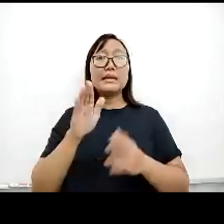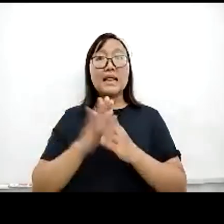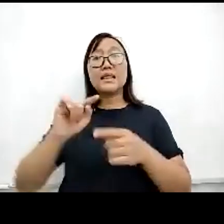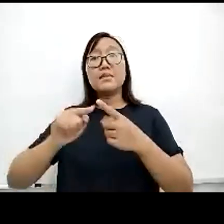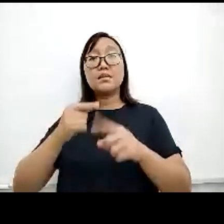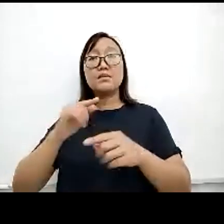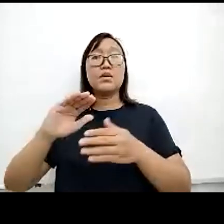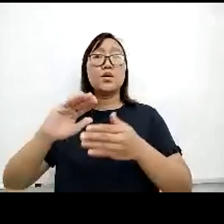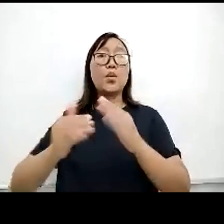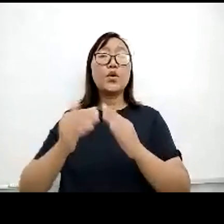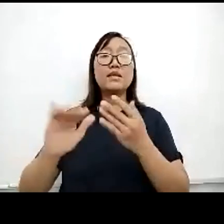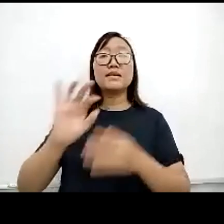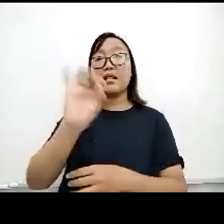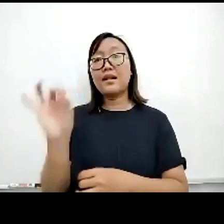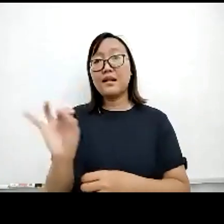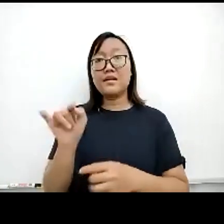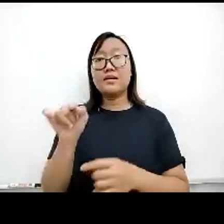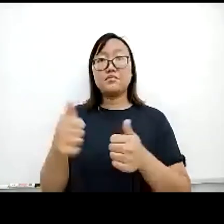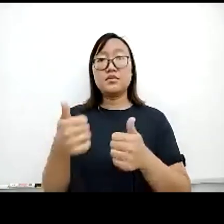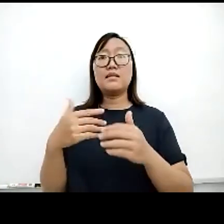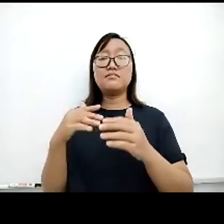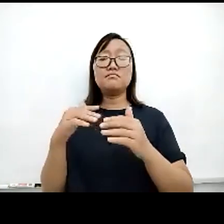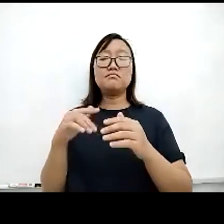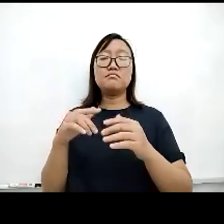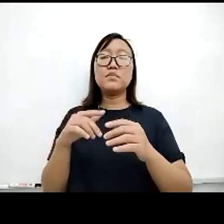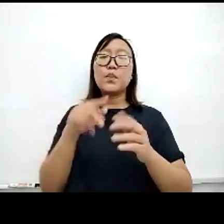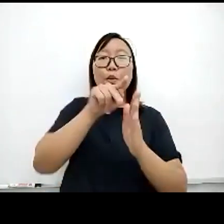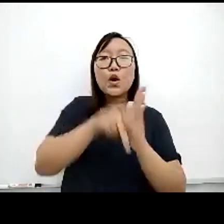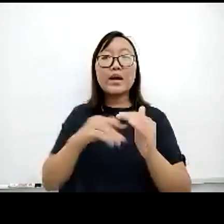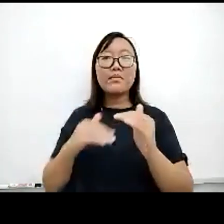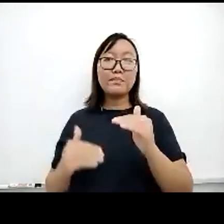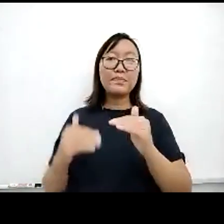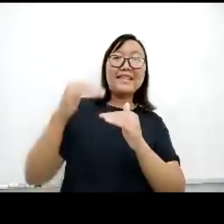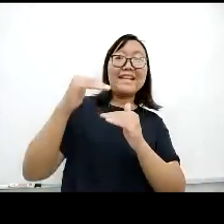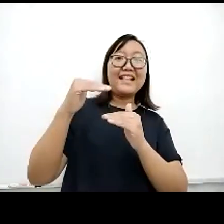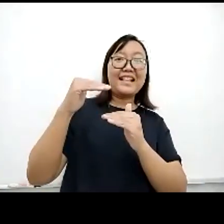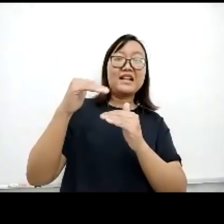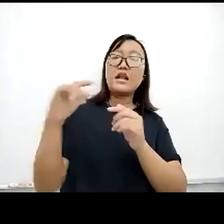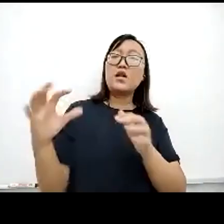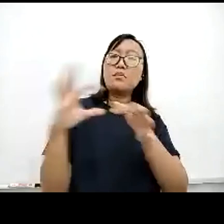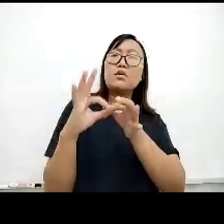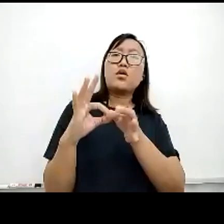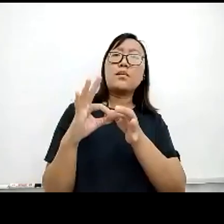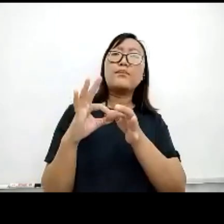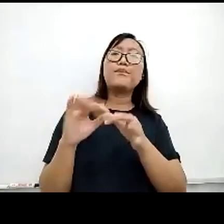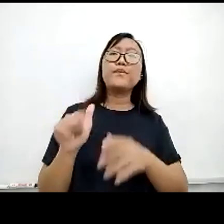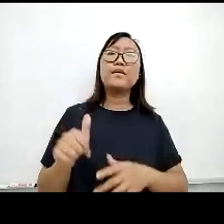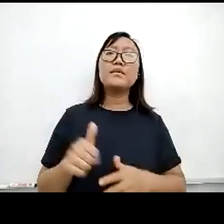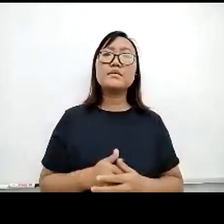kita dapat meningkatkan kolaborasi program bcti di Indonesia agar semakin meningkat dan kolaboratif